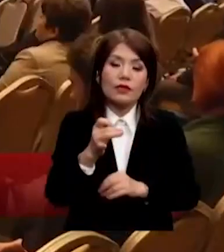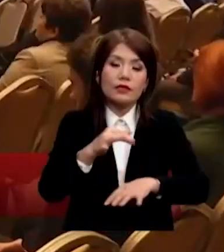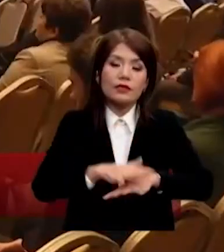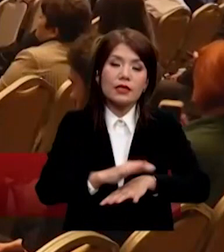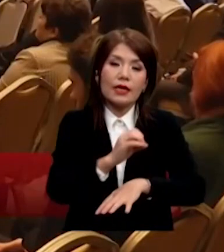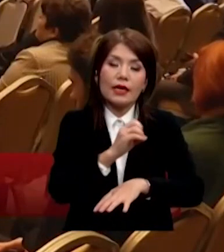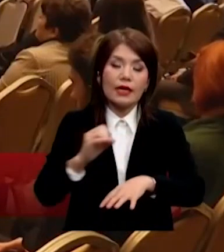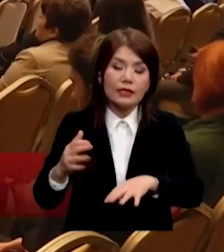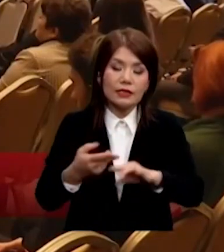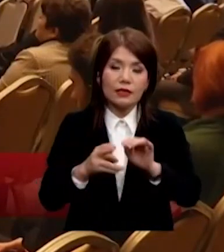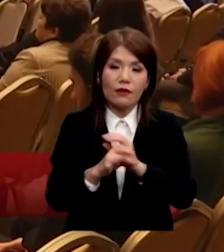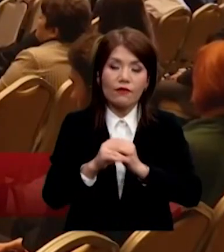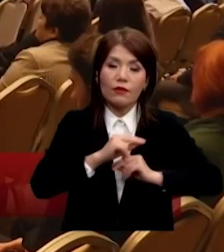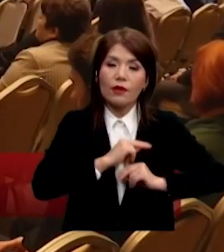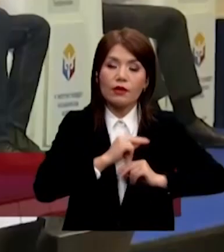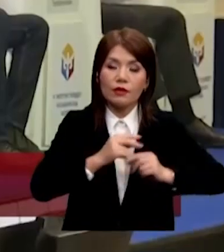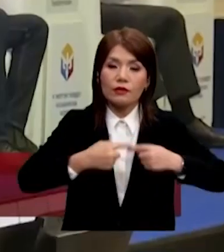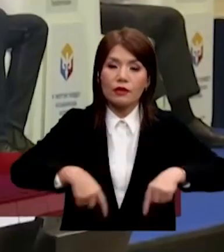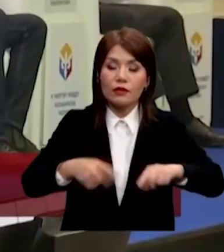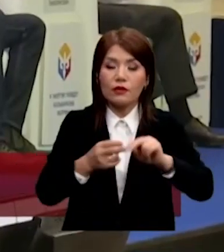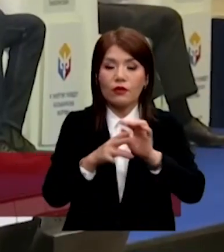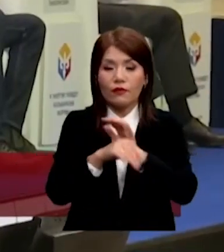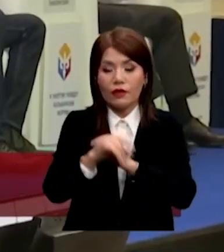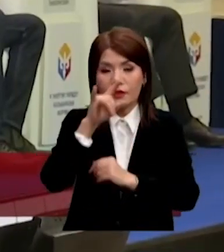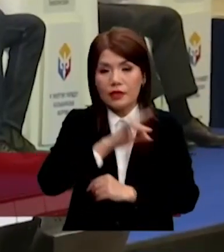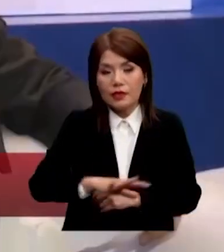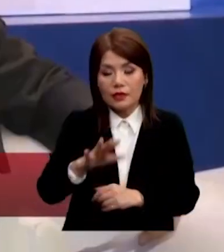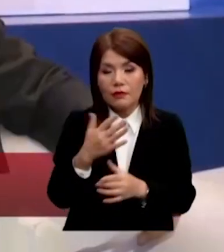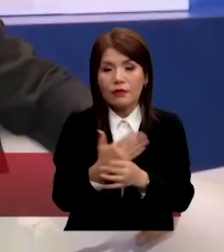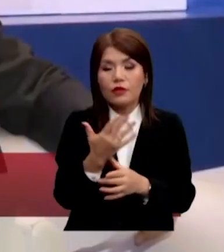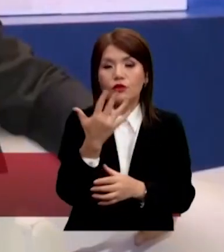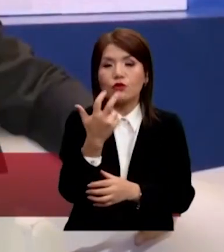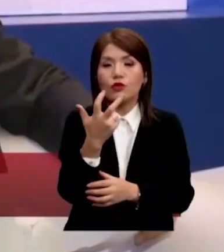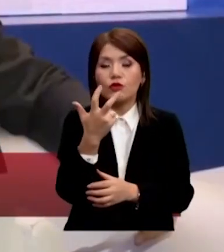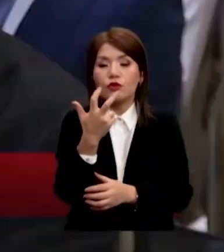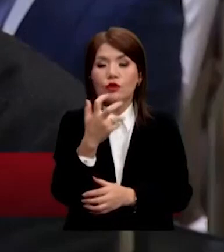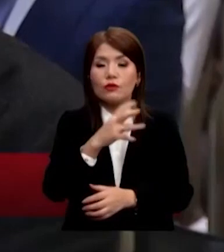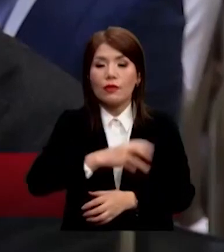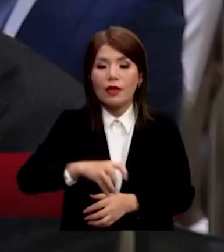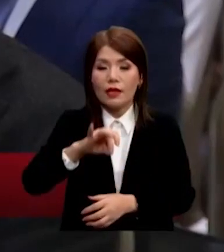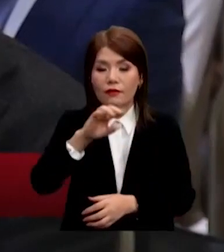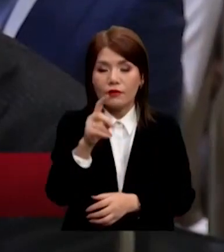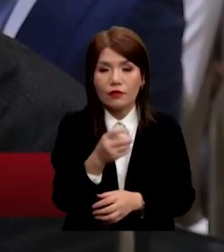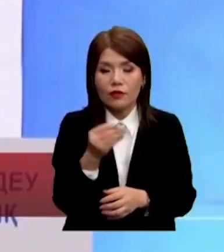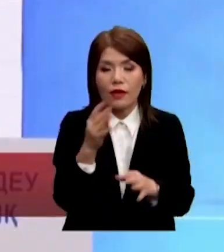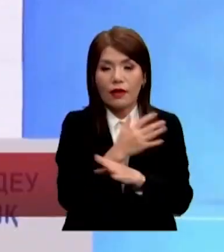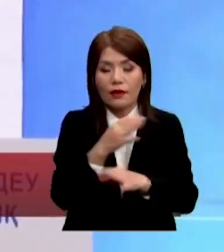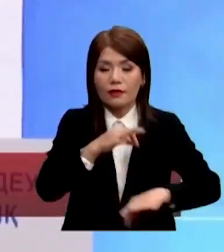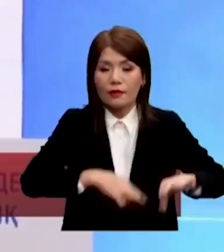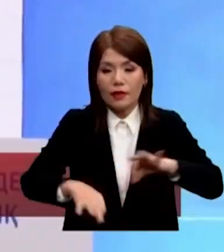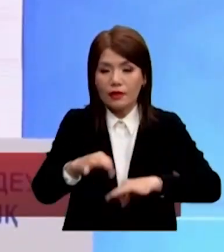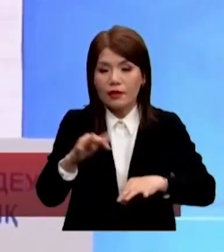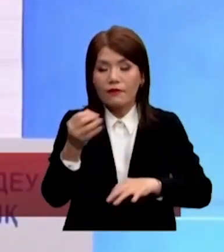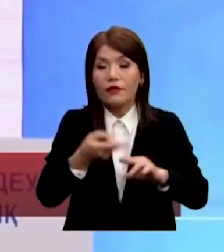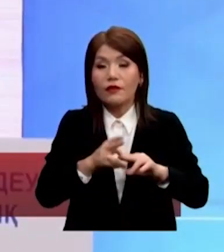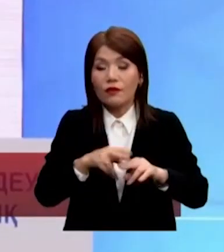ЕС «Глобальный шлюз». Партнерским странам и Казахстану в том числе уже было выделено порядка 300 миллиардов евро на экологические проекты.